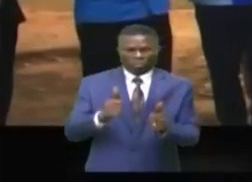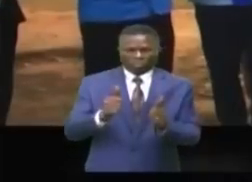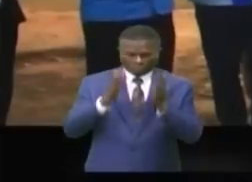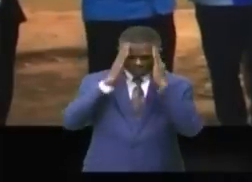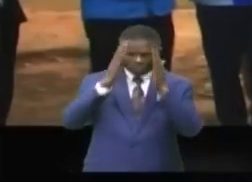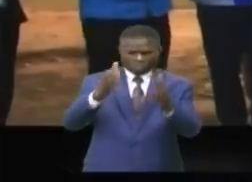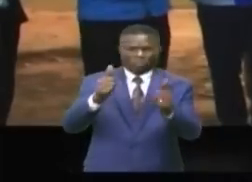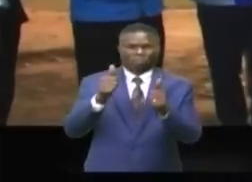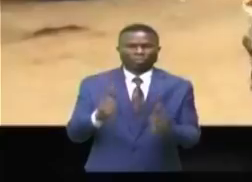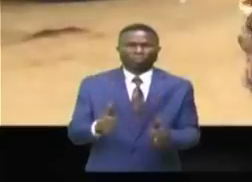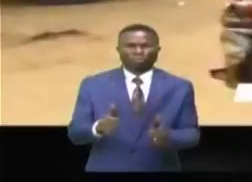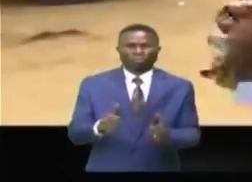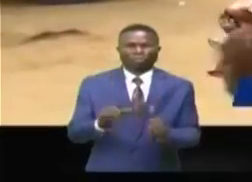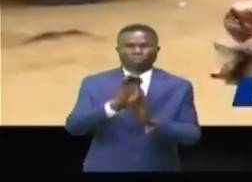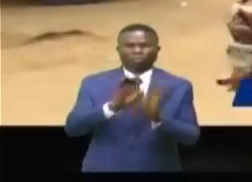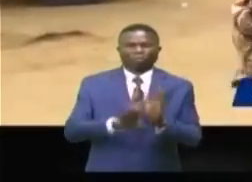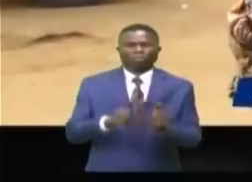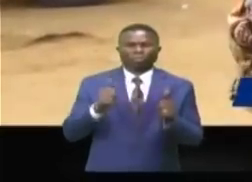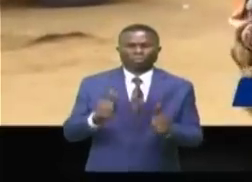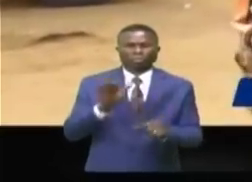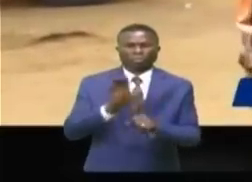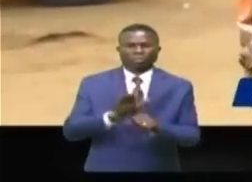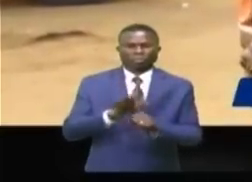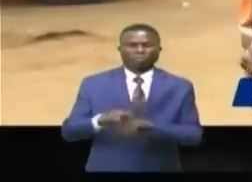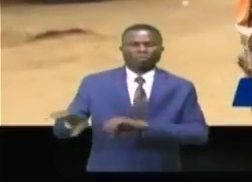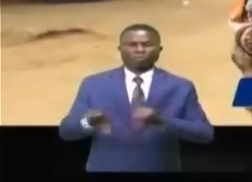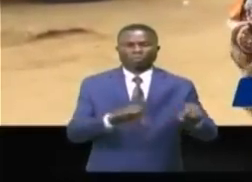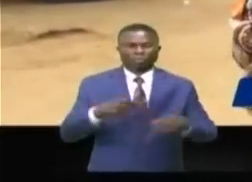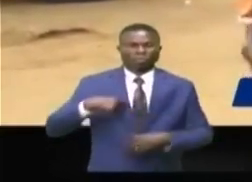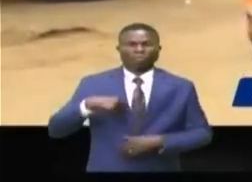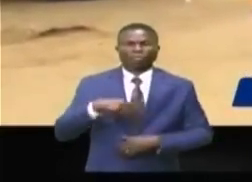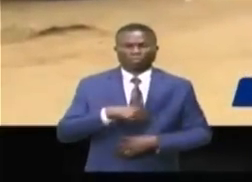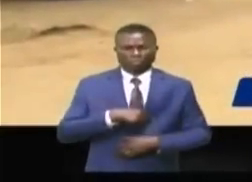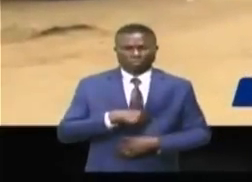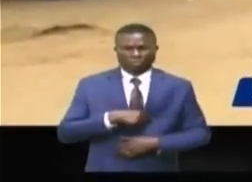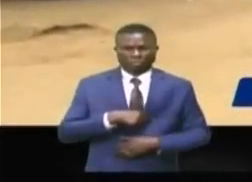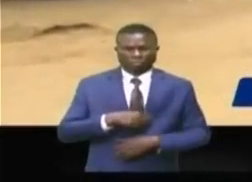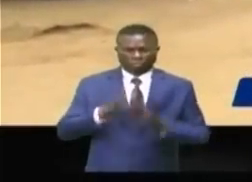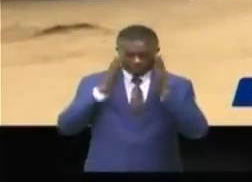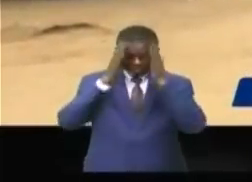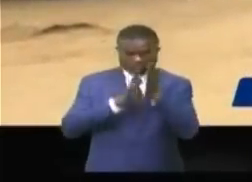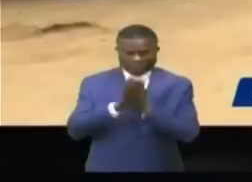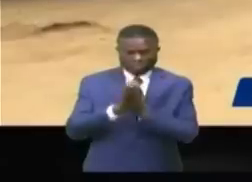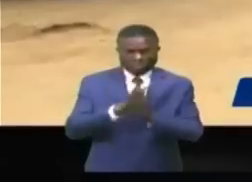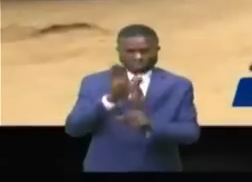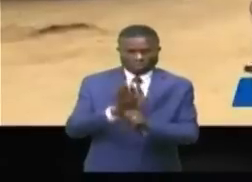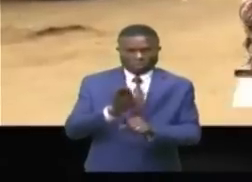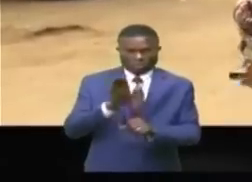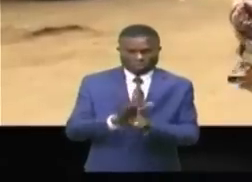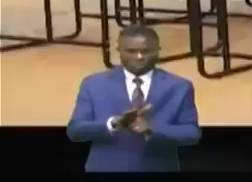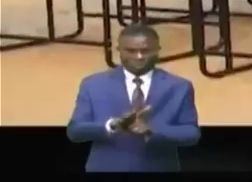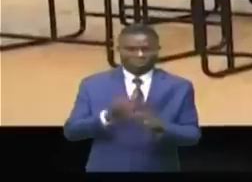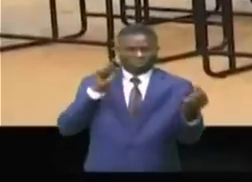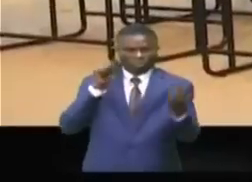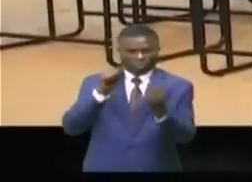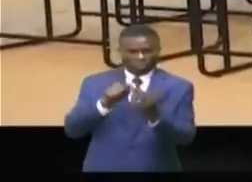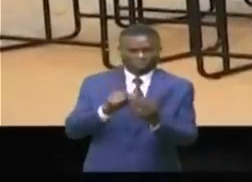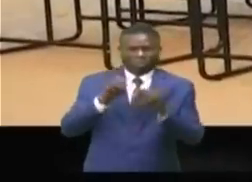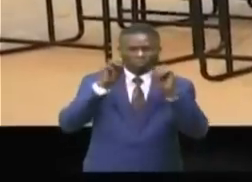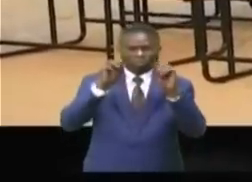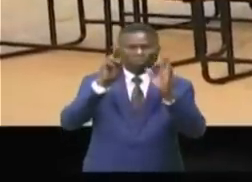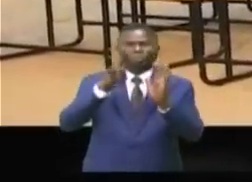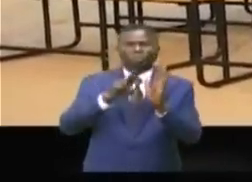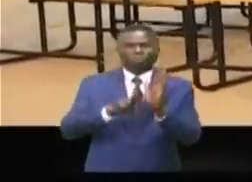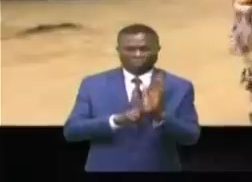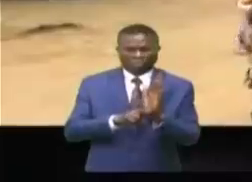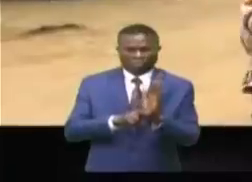de meilleures conditions. La plupart de nos actions se canalisent beaucoup plus vers l'enseignement.